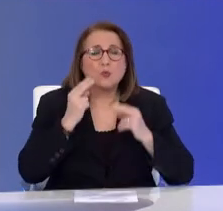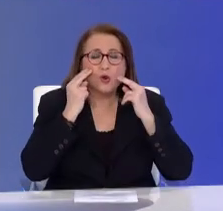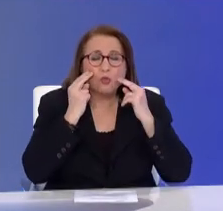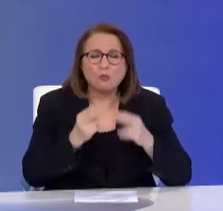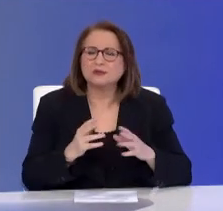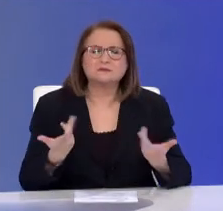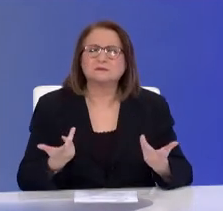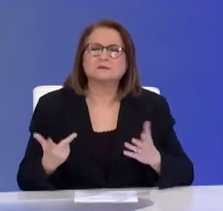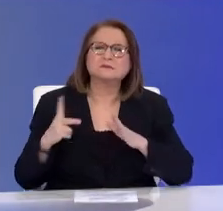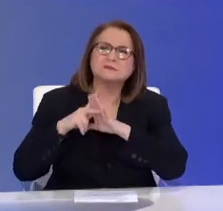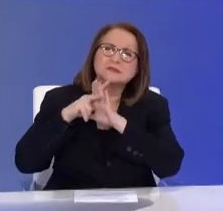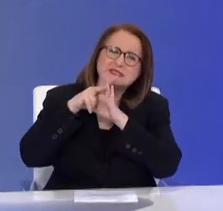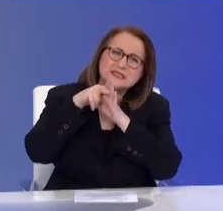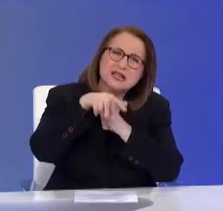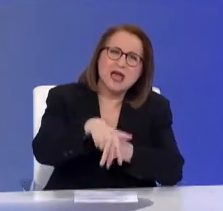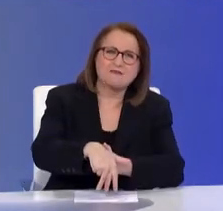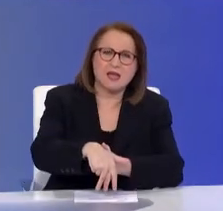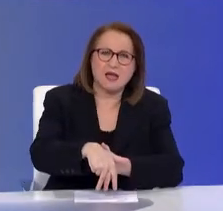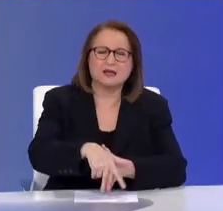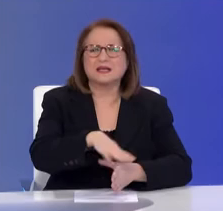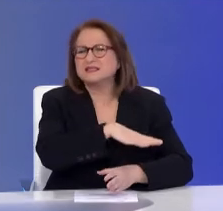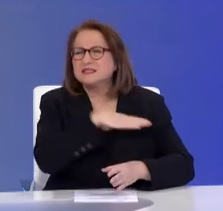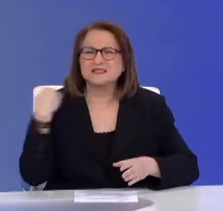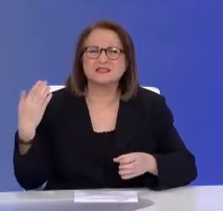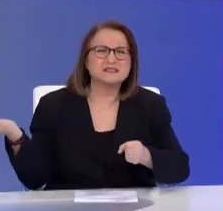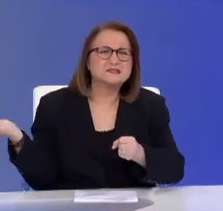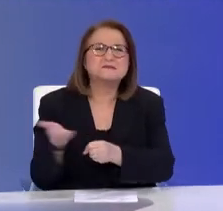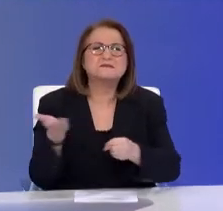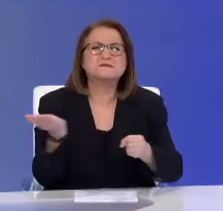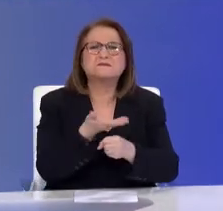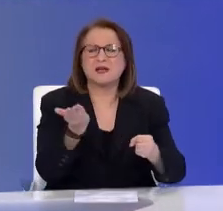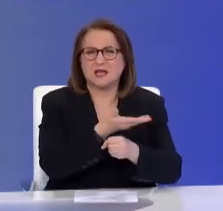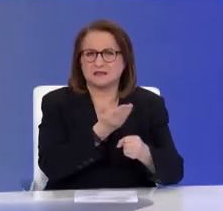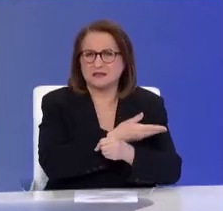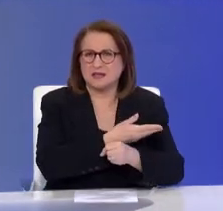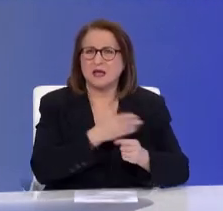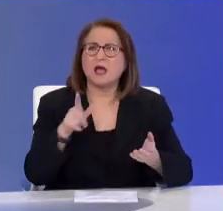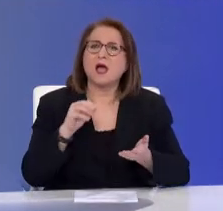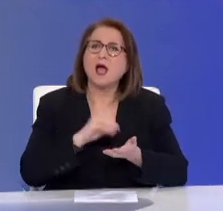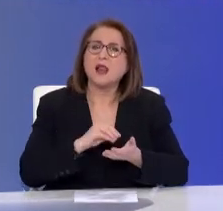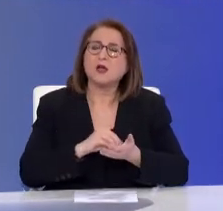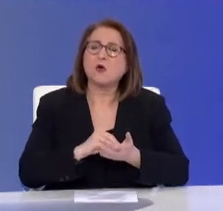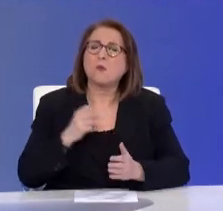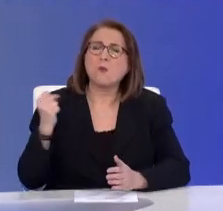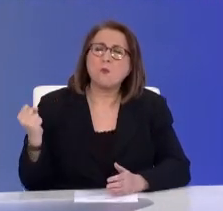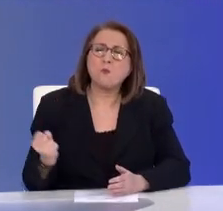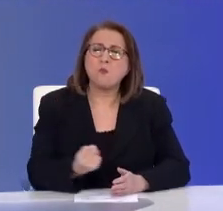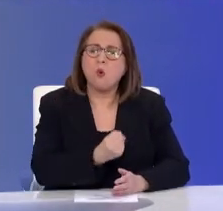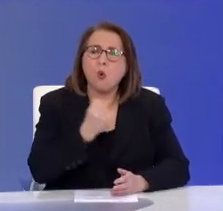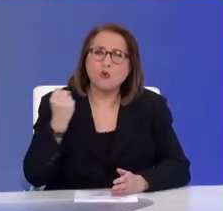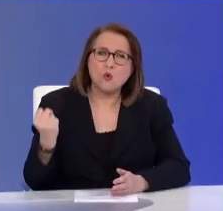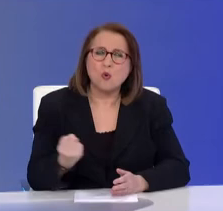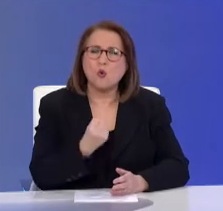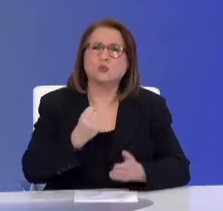σκλαβιά και τις φαγές αλλά και τον πόνο που υφίστατο